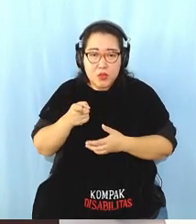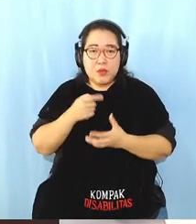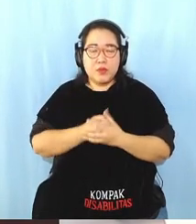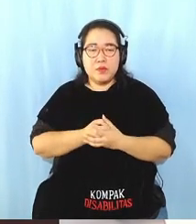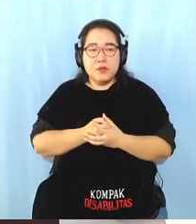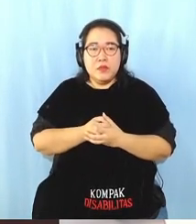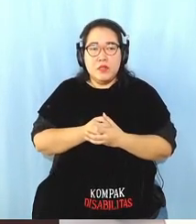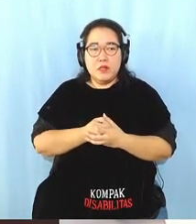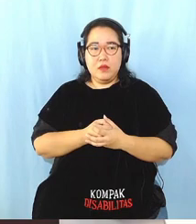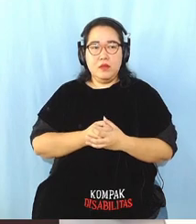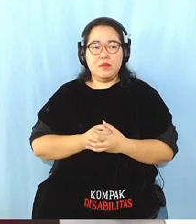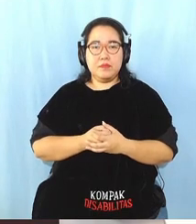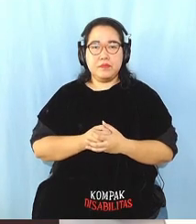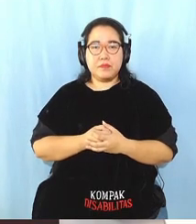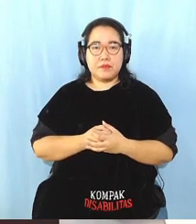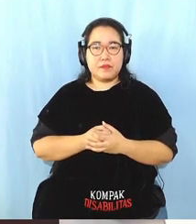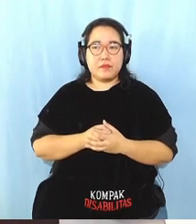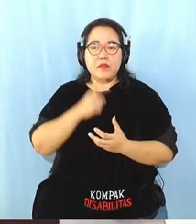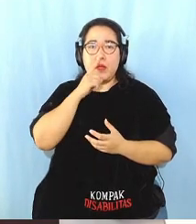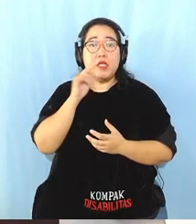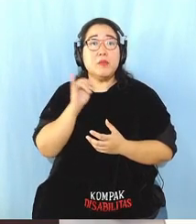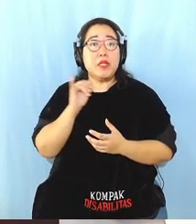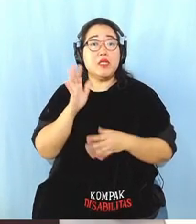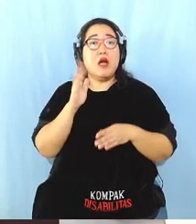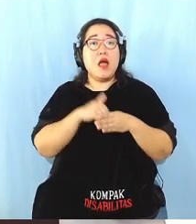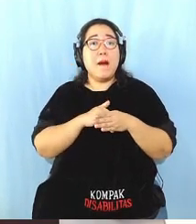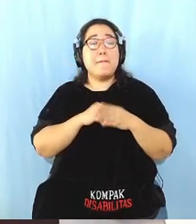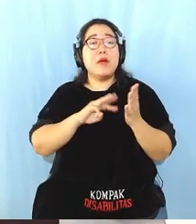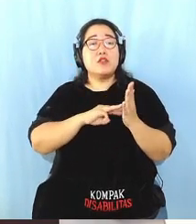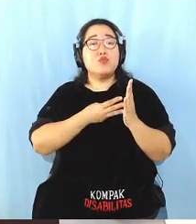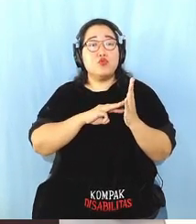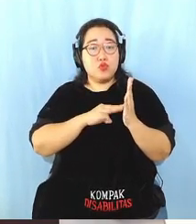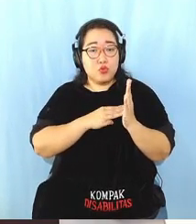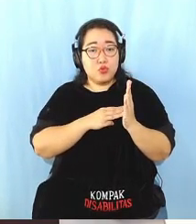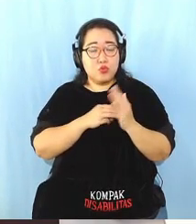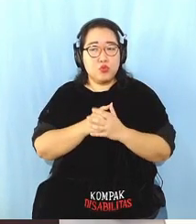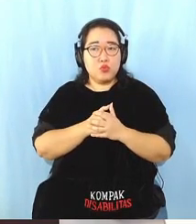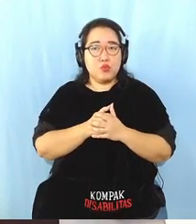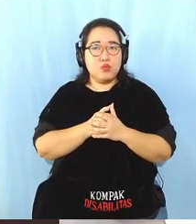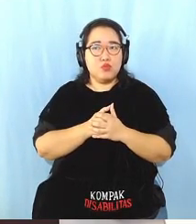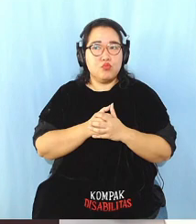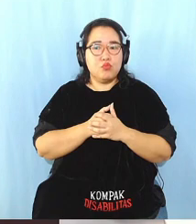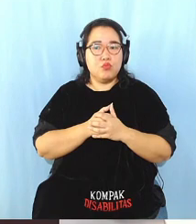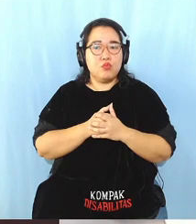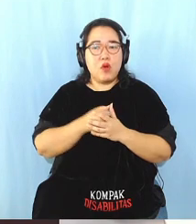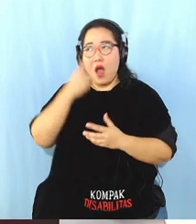antar bacaan dinyanyikan, Allahku, Allahku,